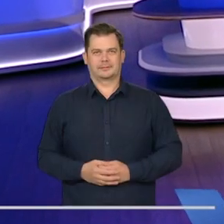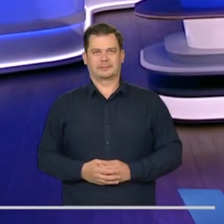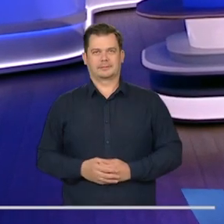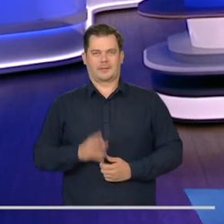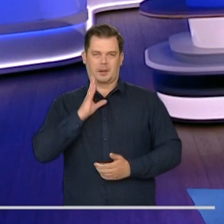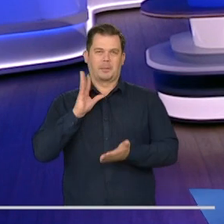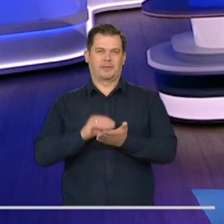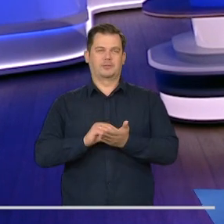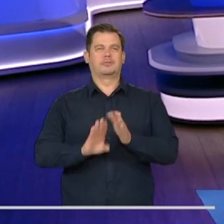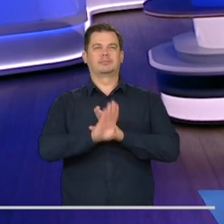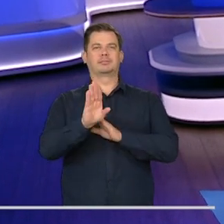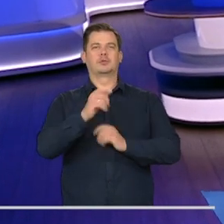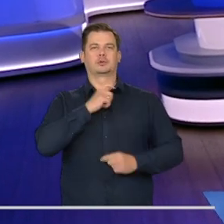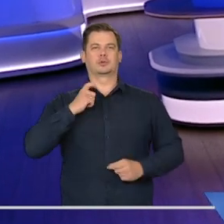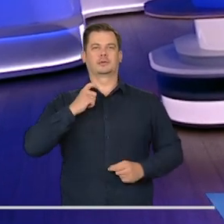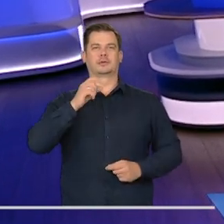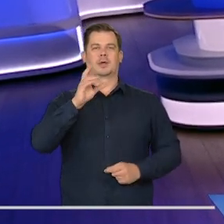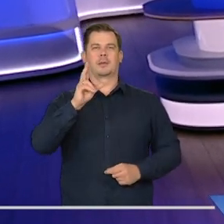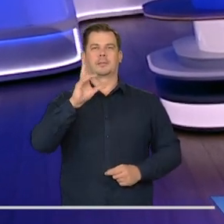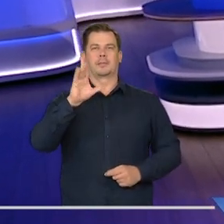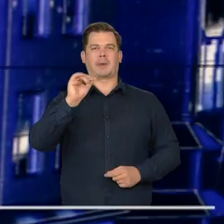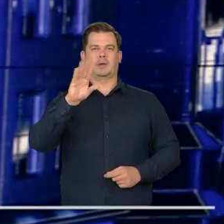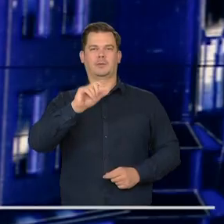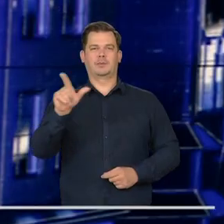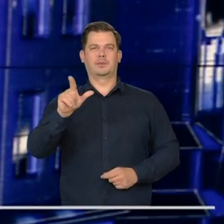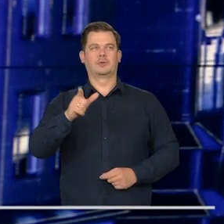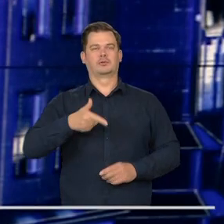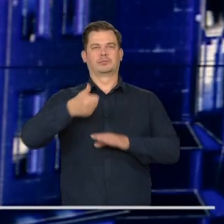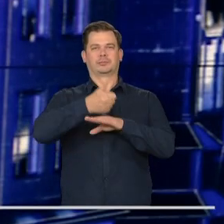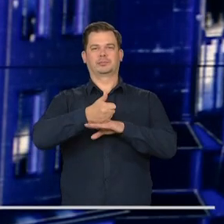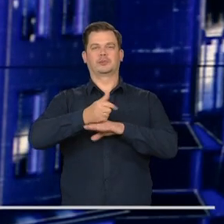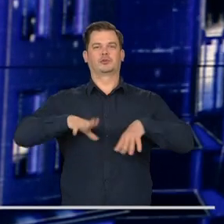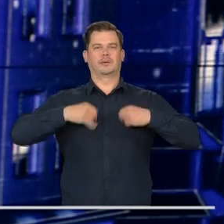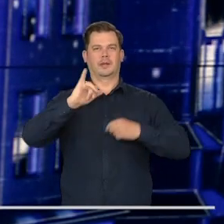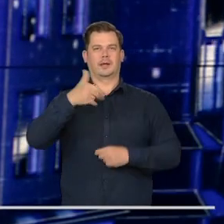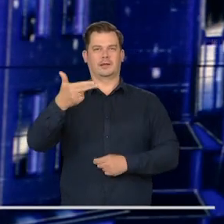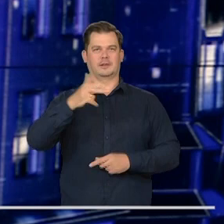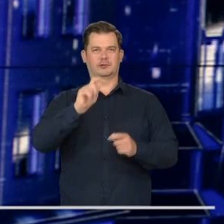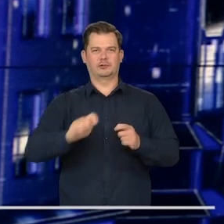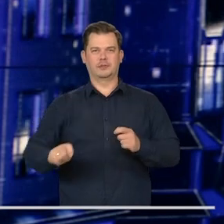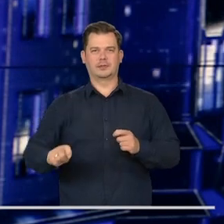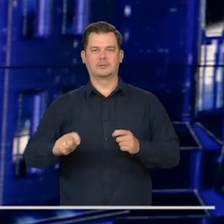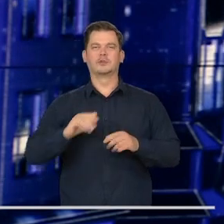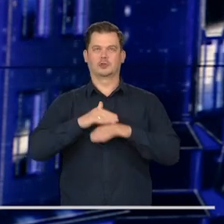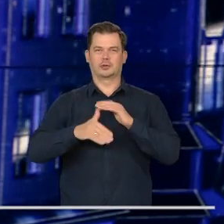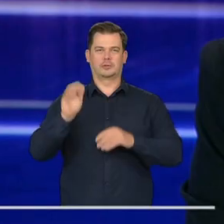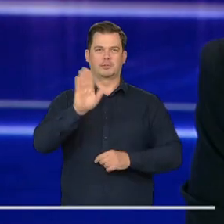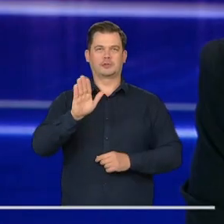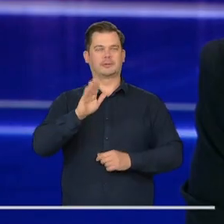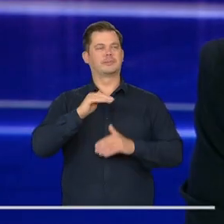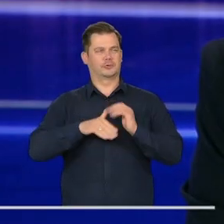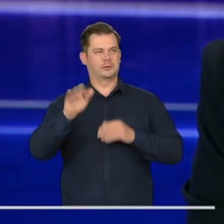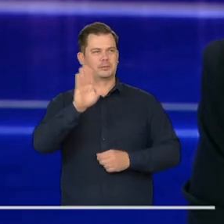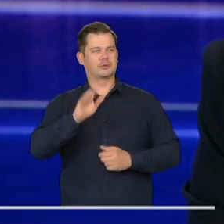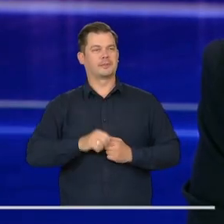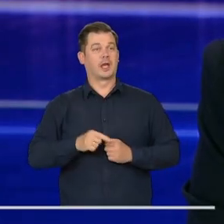I raz jeszcze przedstawię, ksiądz Bogdan Bartoł, proboszcz parafii archikatedralnej świętego Jana Chrzciciela w Warszawie. Witam serdecznie. Witam, szczęść Boże. Szczęść Boże.